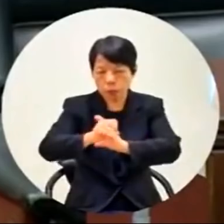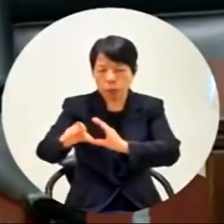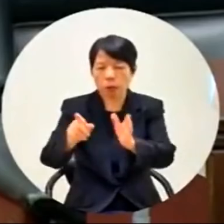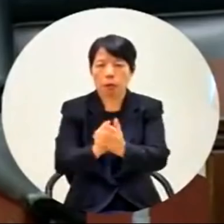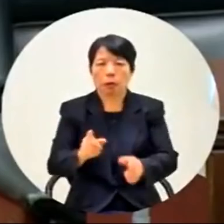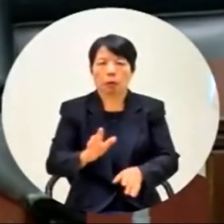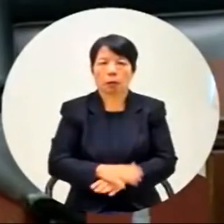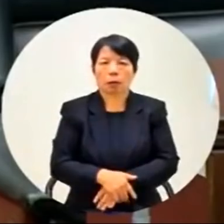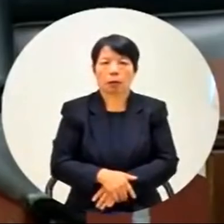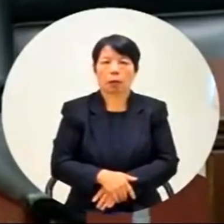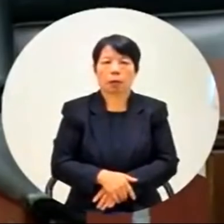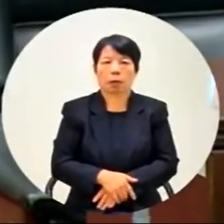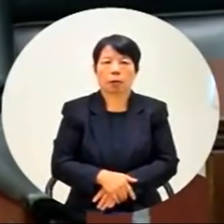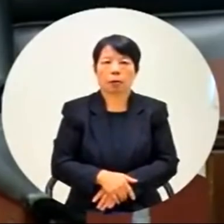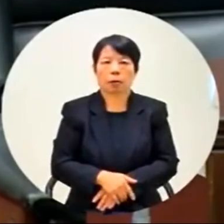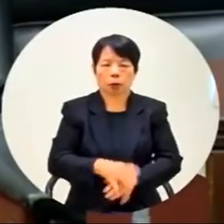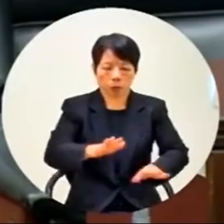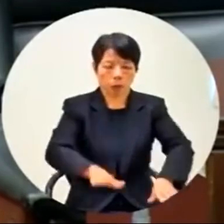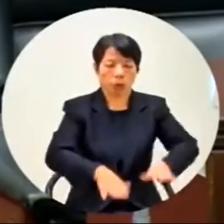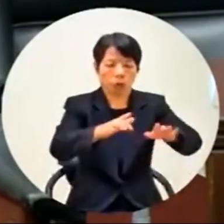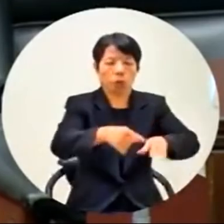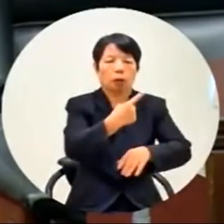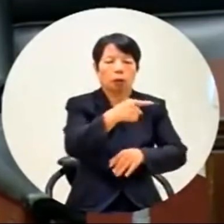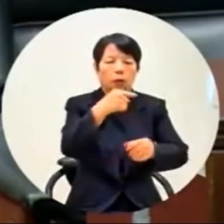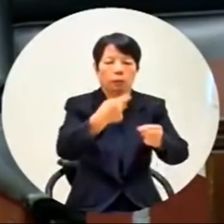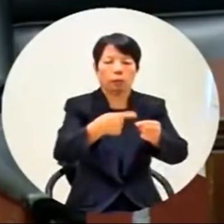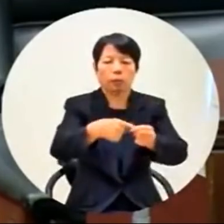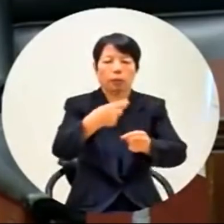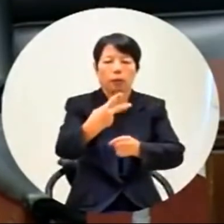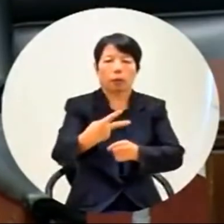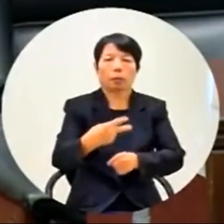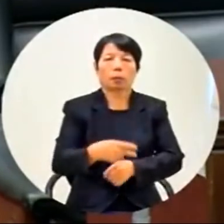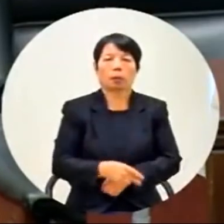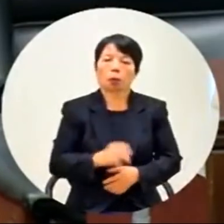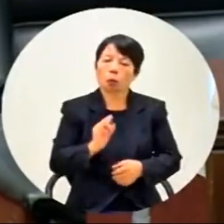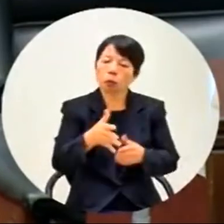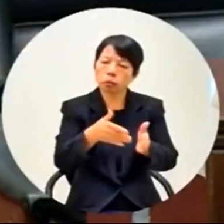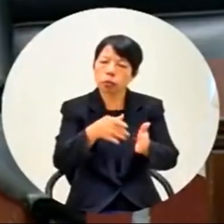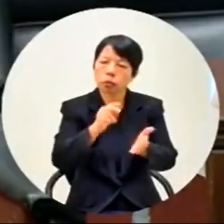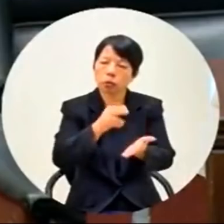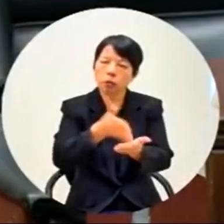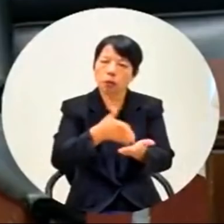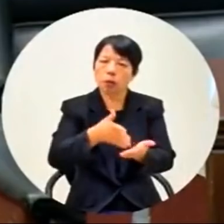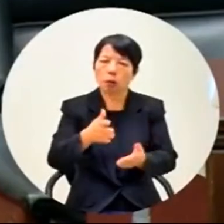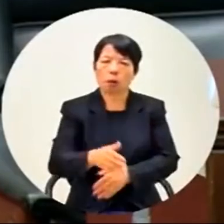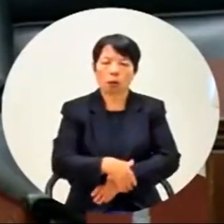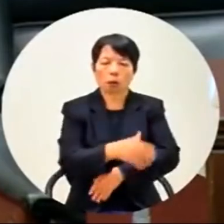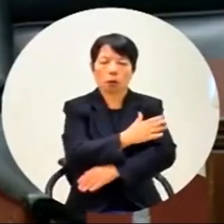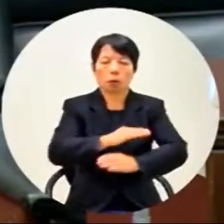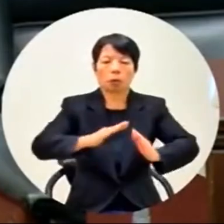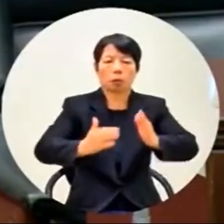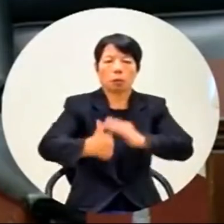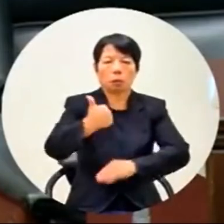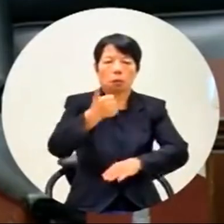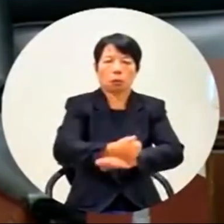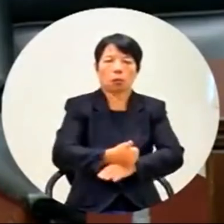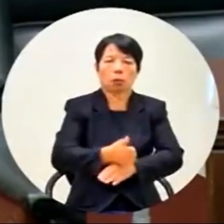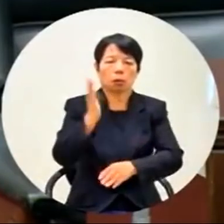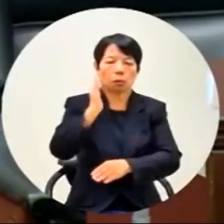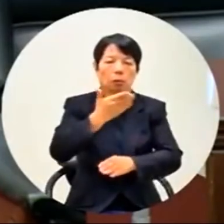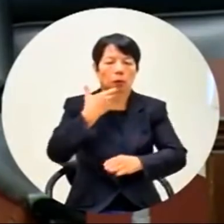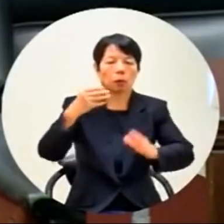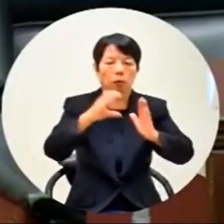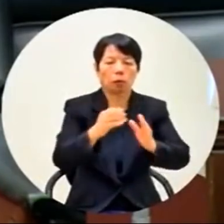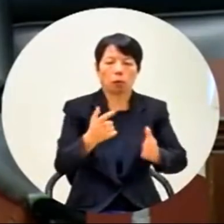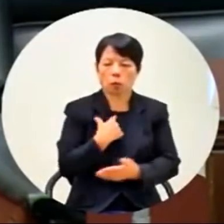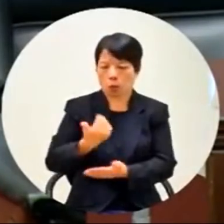二。为什么会讲这个？我们来看陈其迈市府的水利局长，我本来很尊